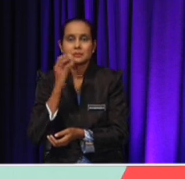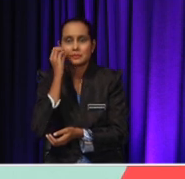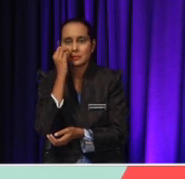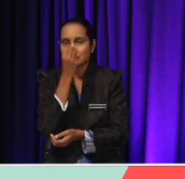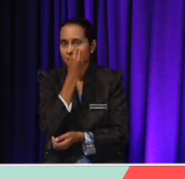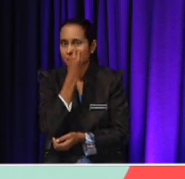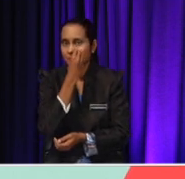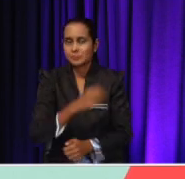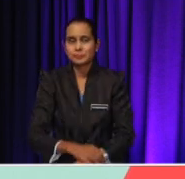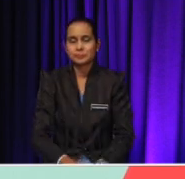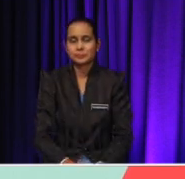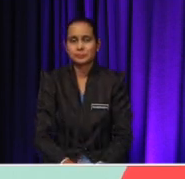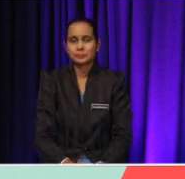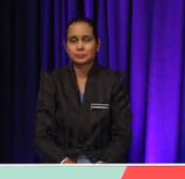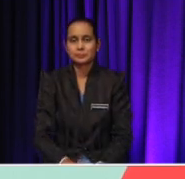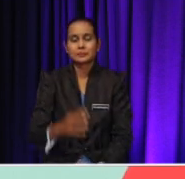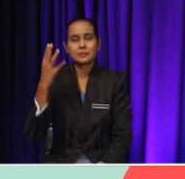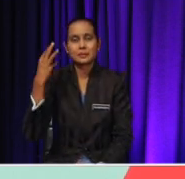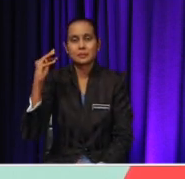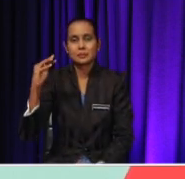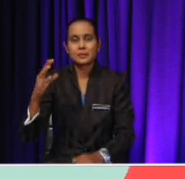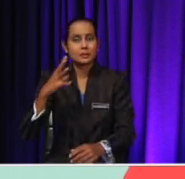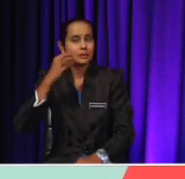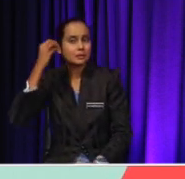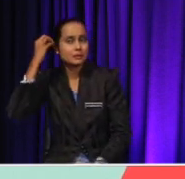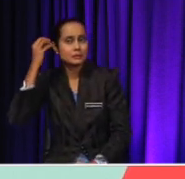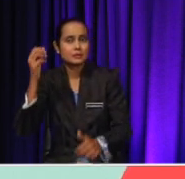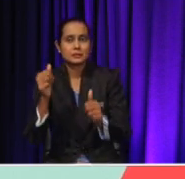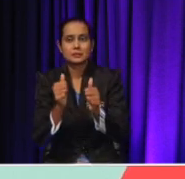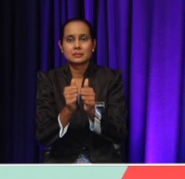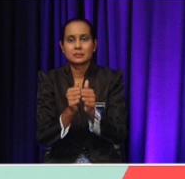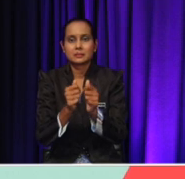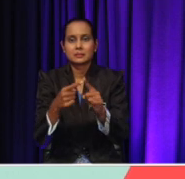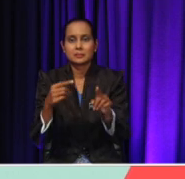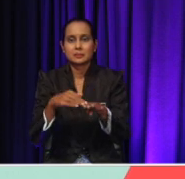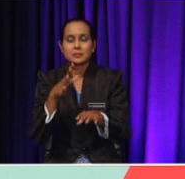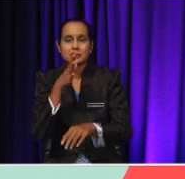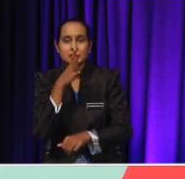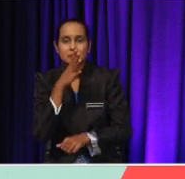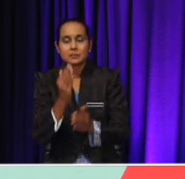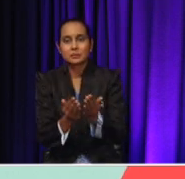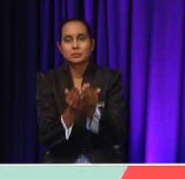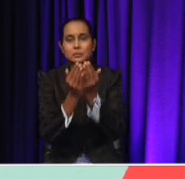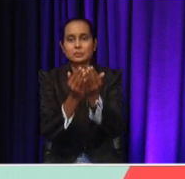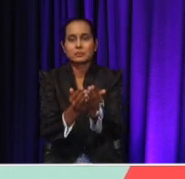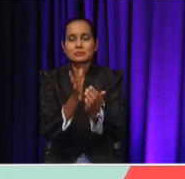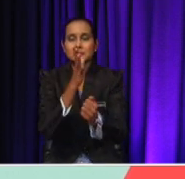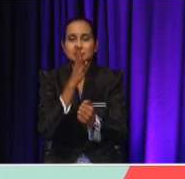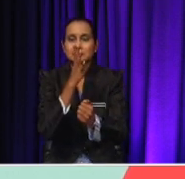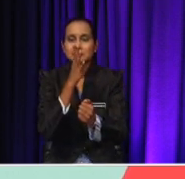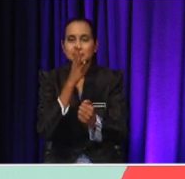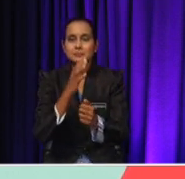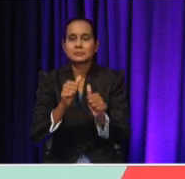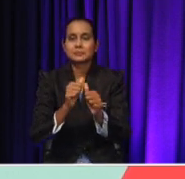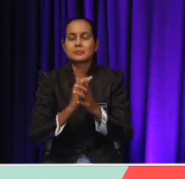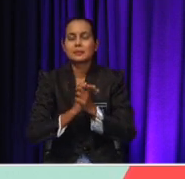ialah mereka pulang dan meninggalkan pusaran Honda mereka berdoa supaya Bunda damai di alam Abadi yaitu